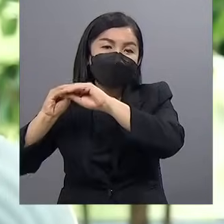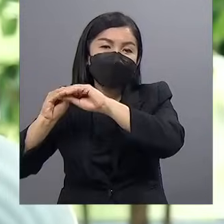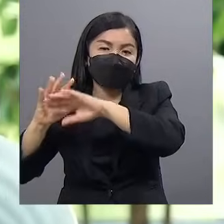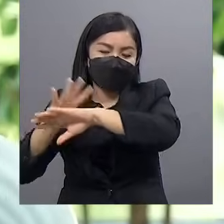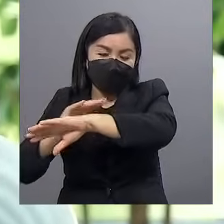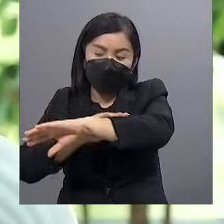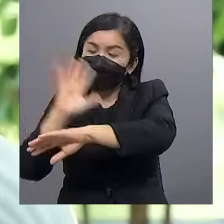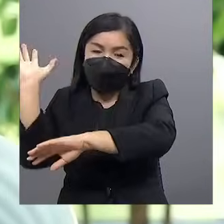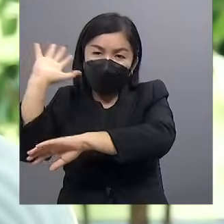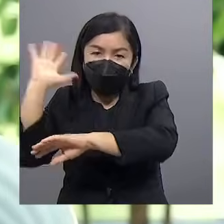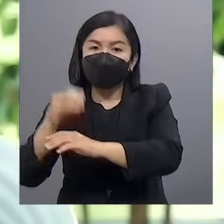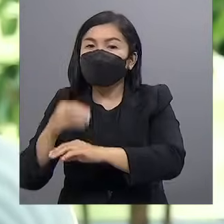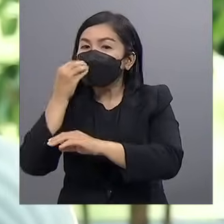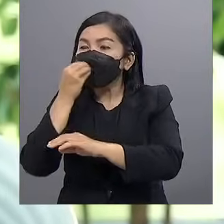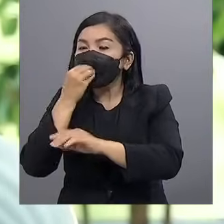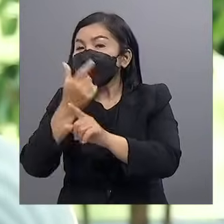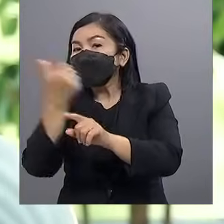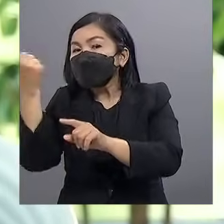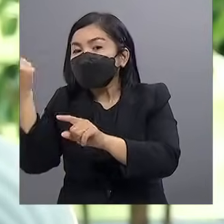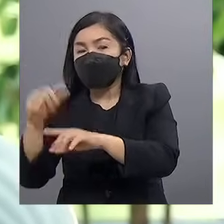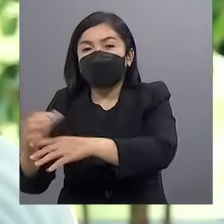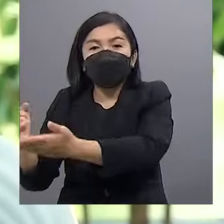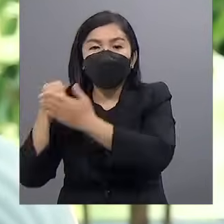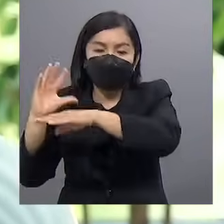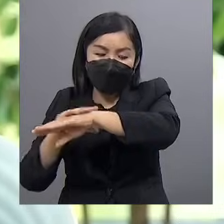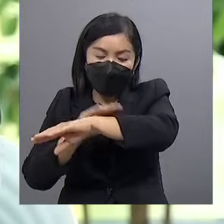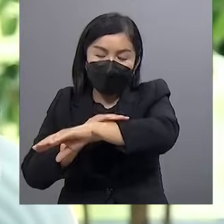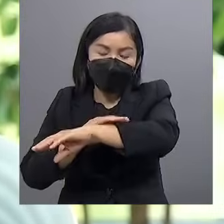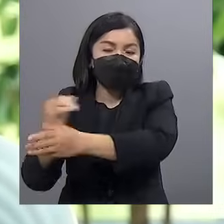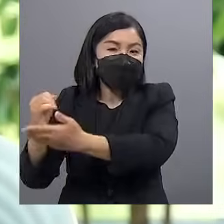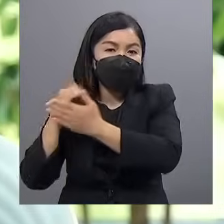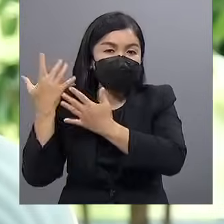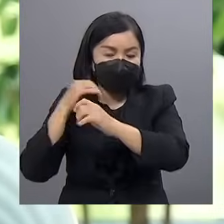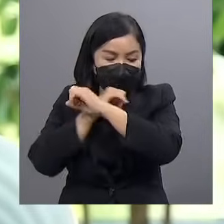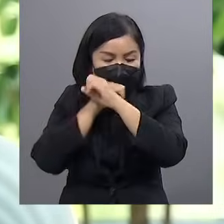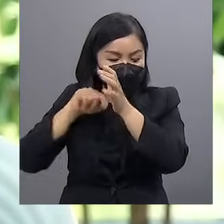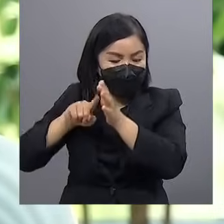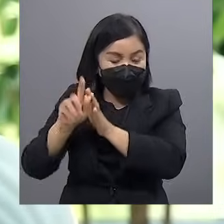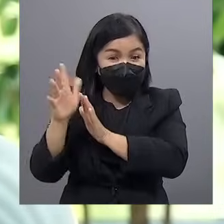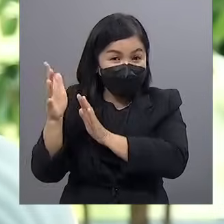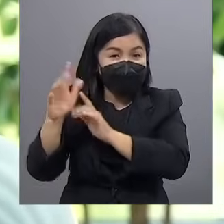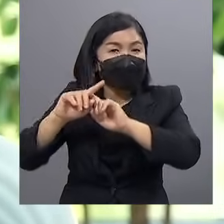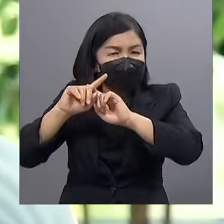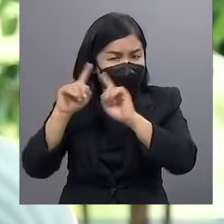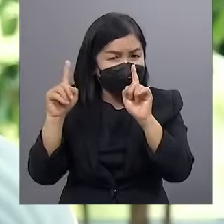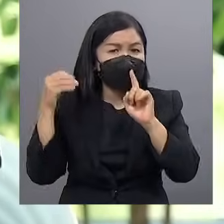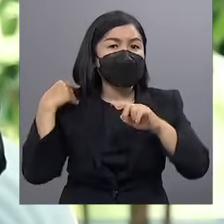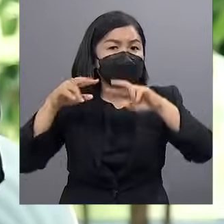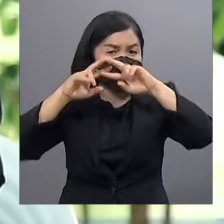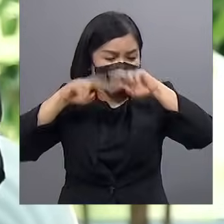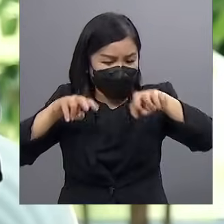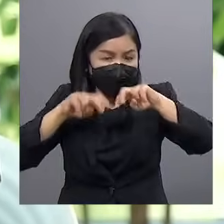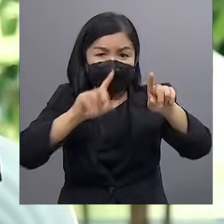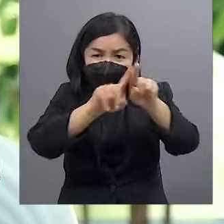วิตามินนะครับไม่ช่วยนะครับไม่ได้ช่วยในการที่จะรักษาโรคแต่อย่างวิจัยหลายชิ้นของไปอ่านเพื่องานวิจัยมาต้อง